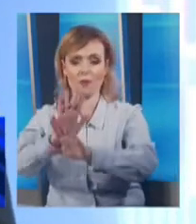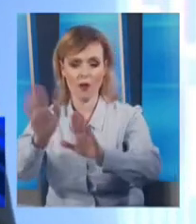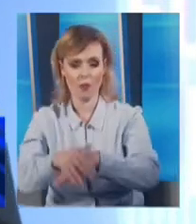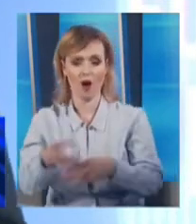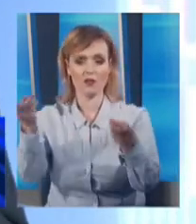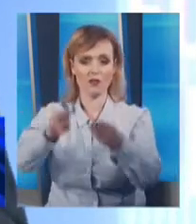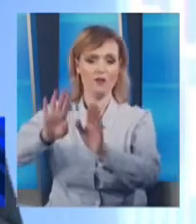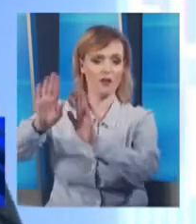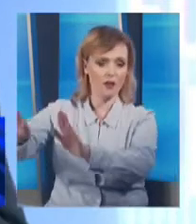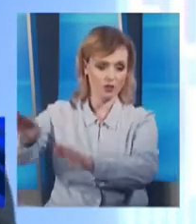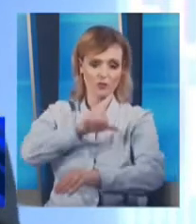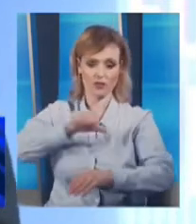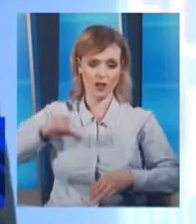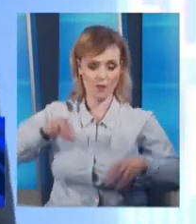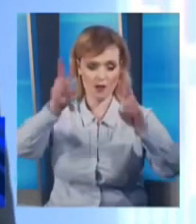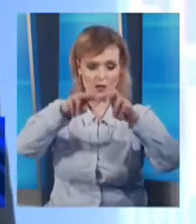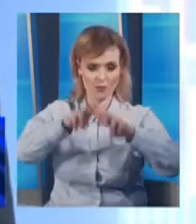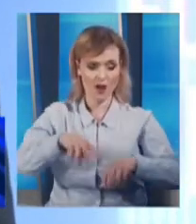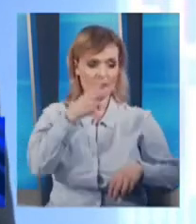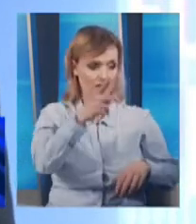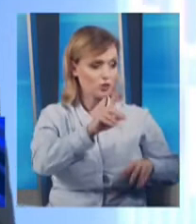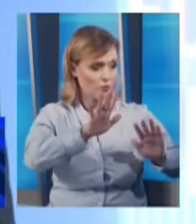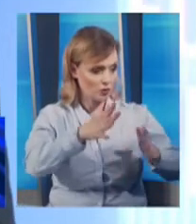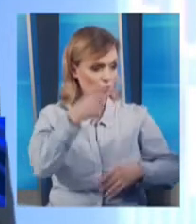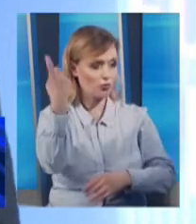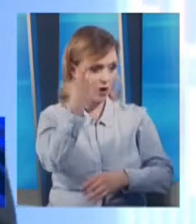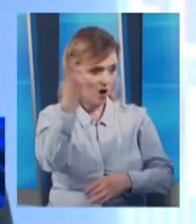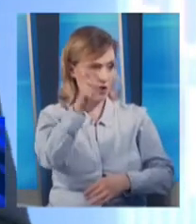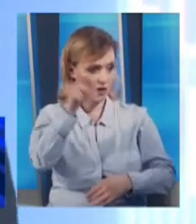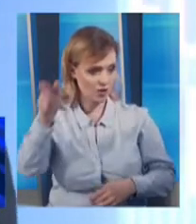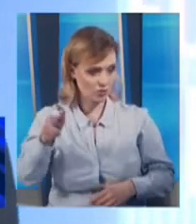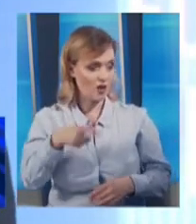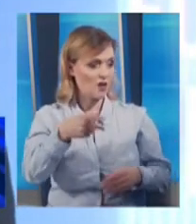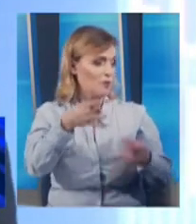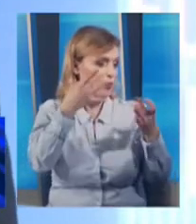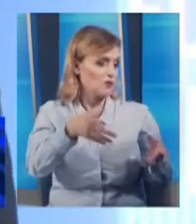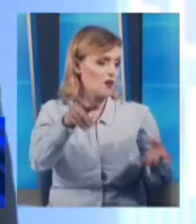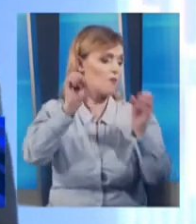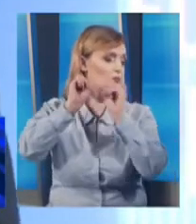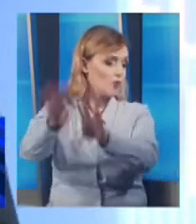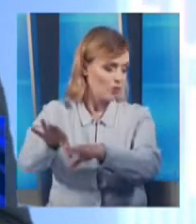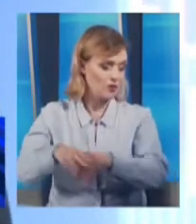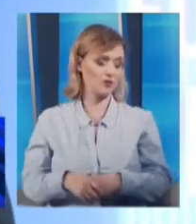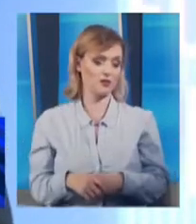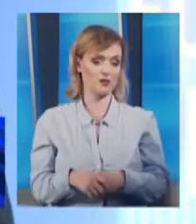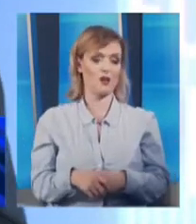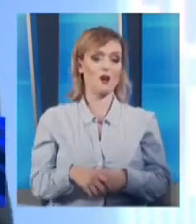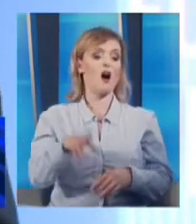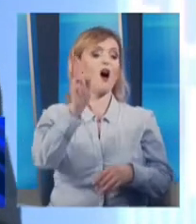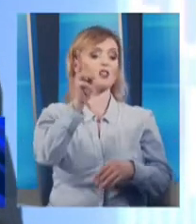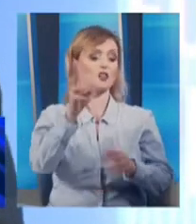crizei. Vedem ce s-a întâmplat cu agricultorii care au fost pur și simplu abandonați în a doua